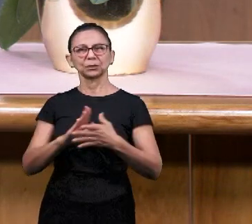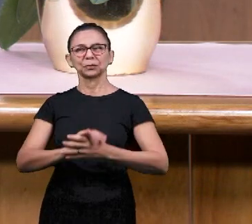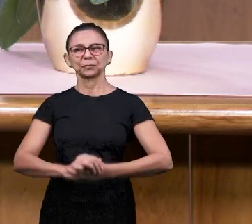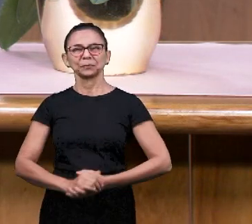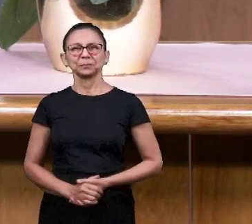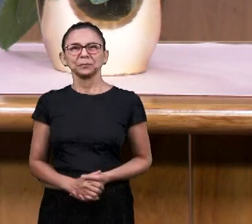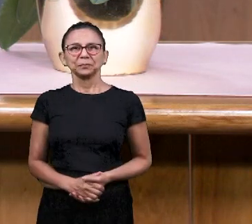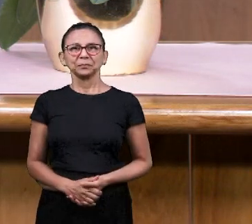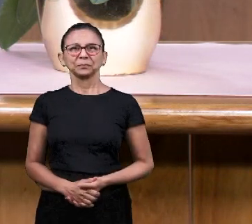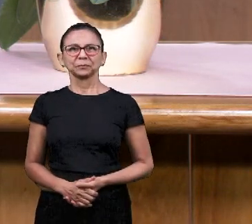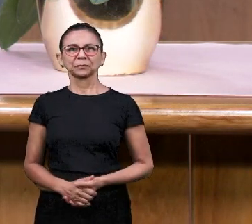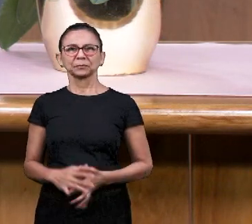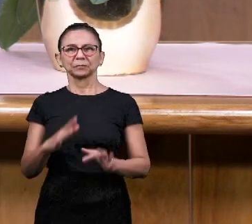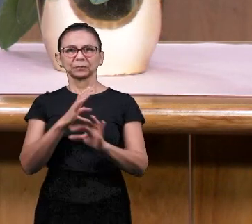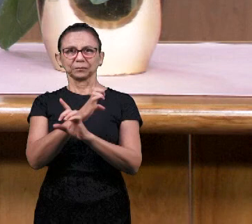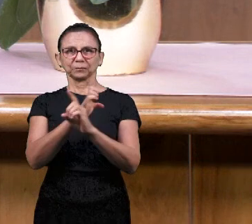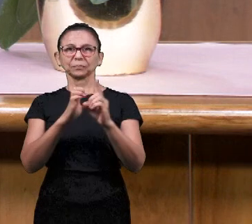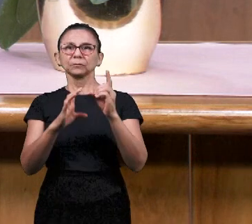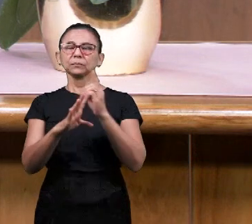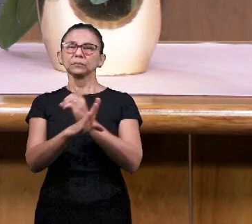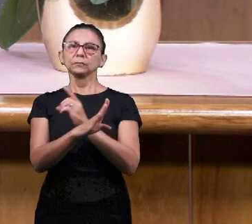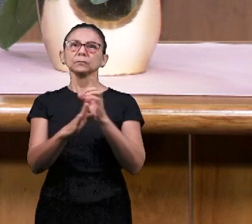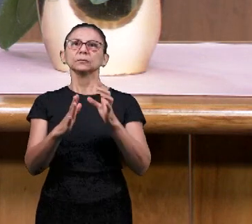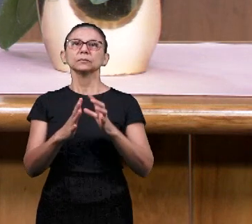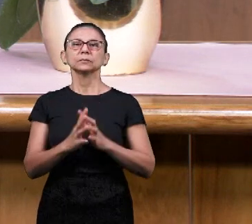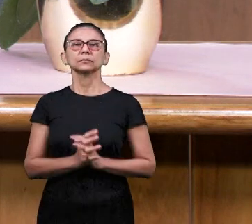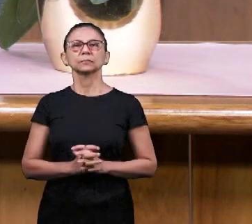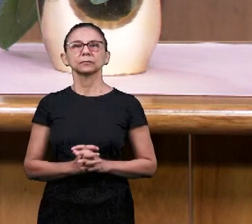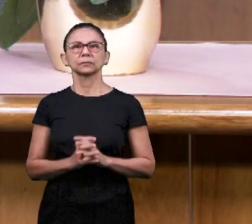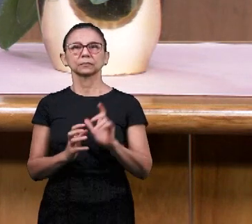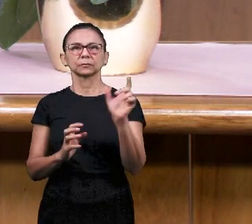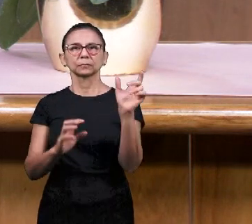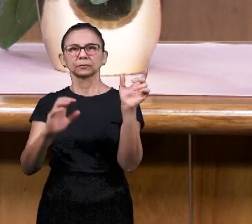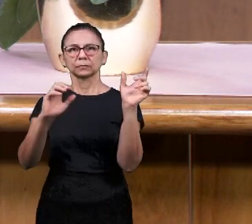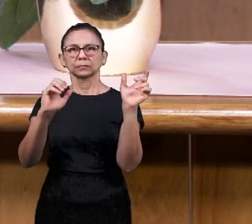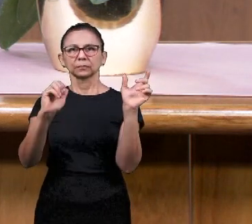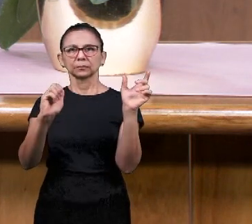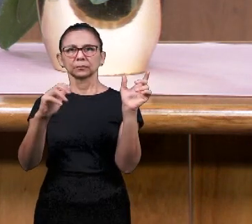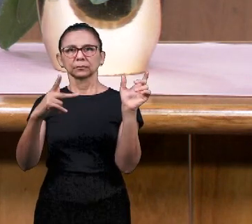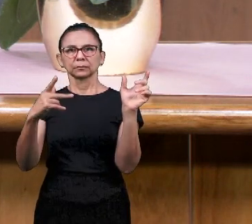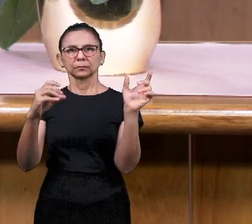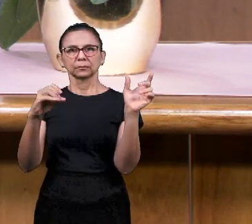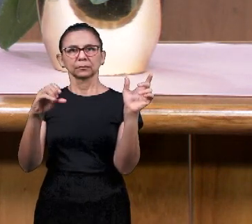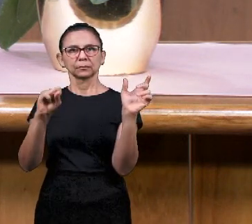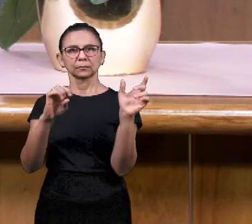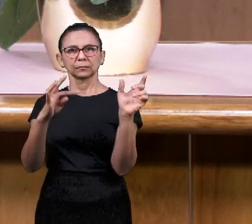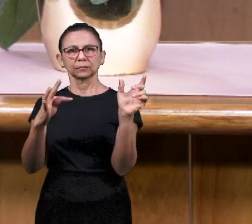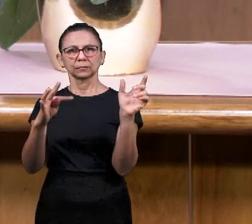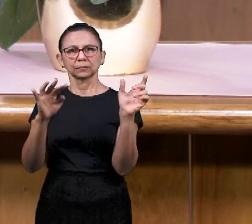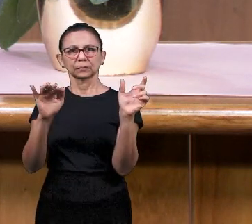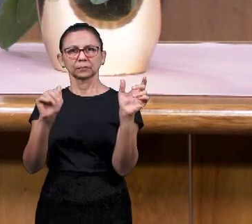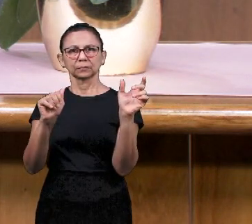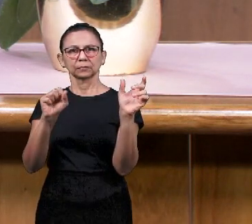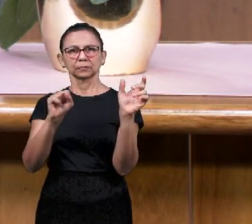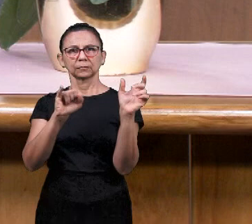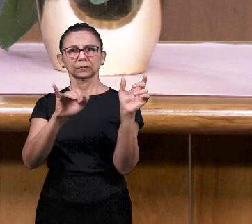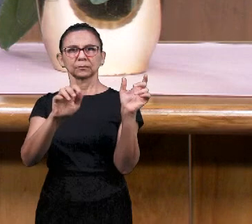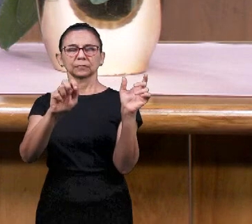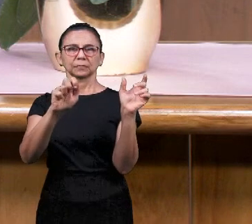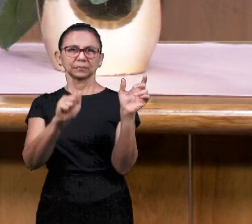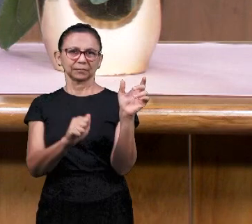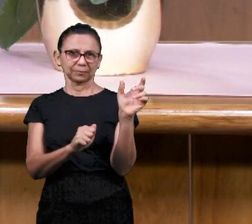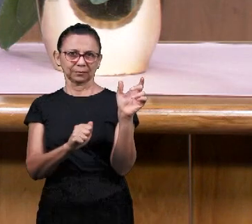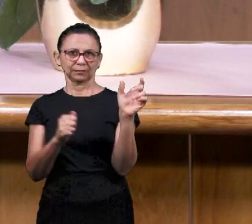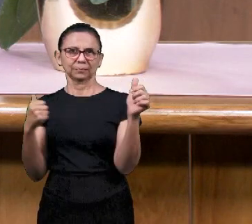biblique dominicale sur l'apostasie dans les derniers temps. Nous avons déjà entendu une parole liée au